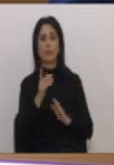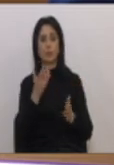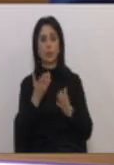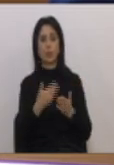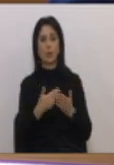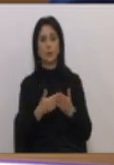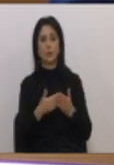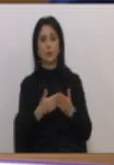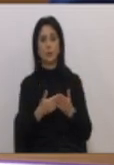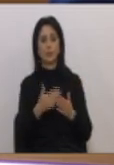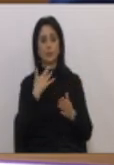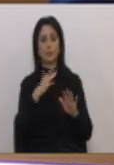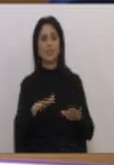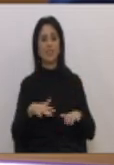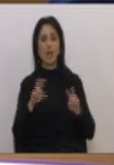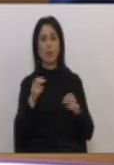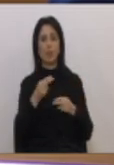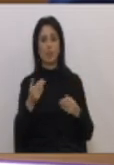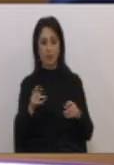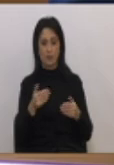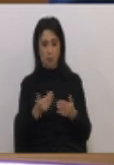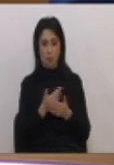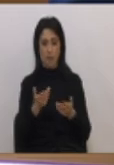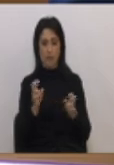თუნდაც საკრებულოების თემით, უახლესი